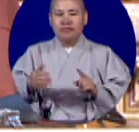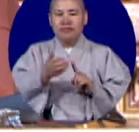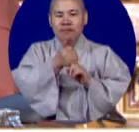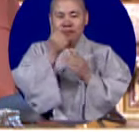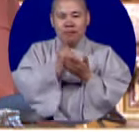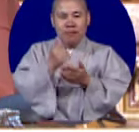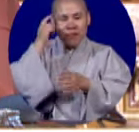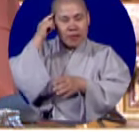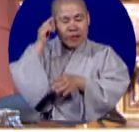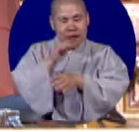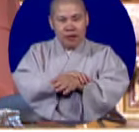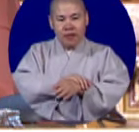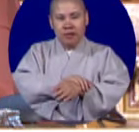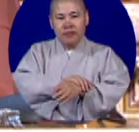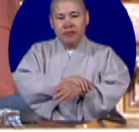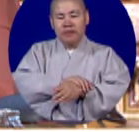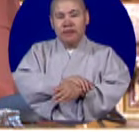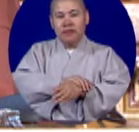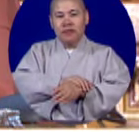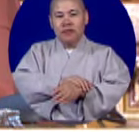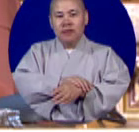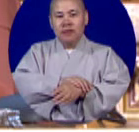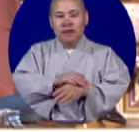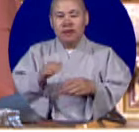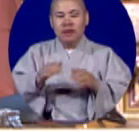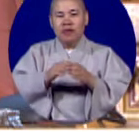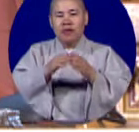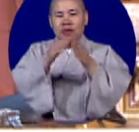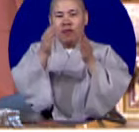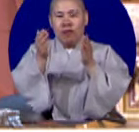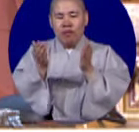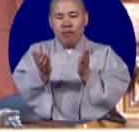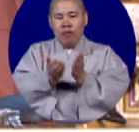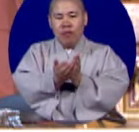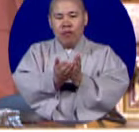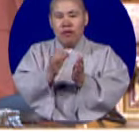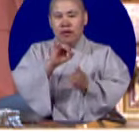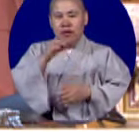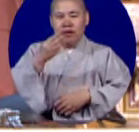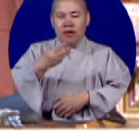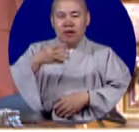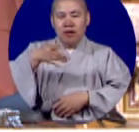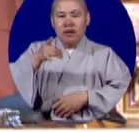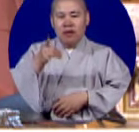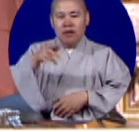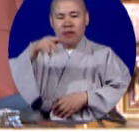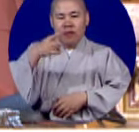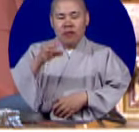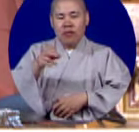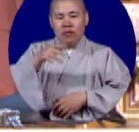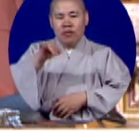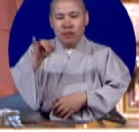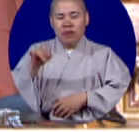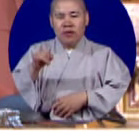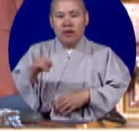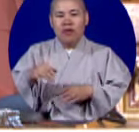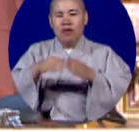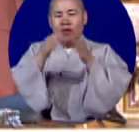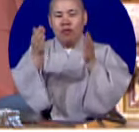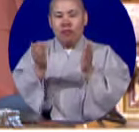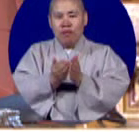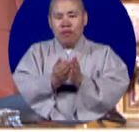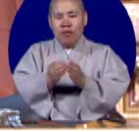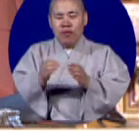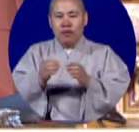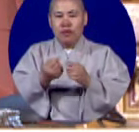부처님 지혜는 일체 종지라고 그럽니다. 일체 종지. 일체 종자라는 종자 지혜